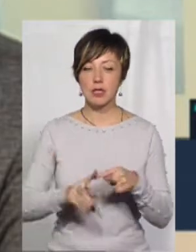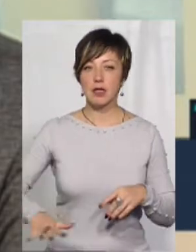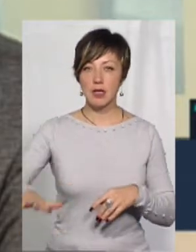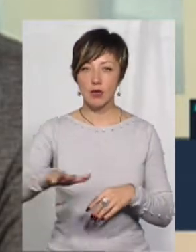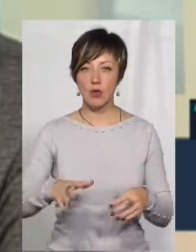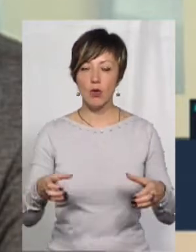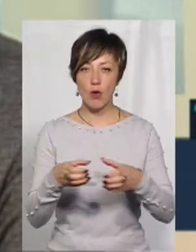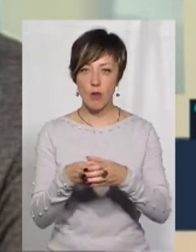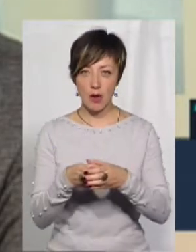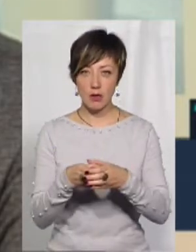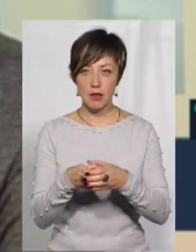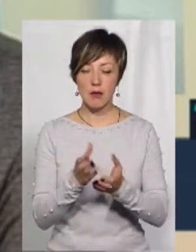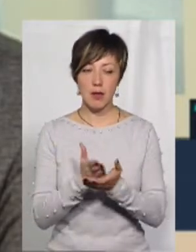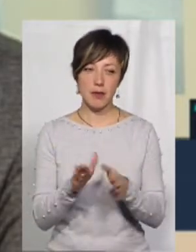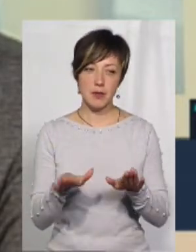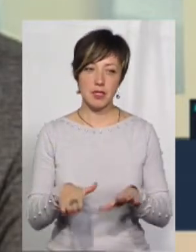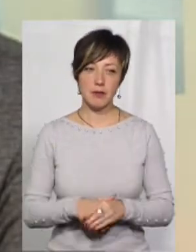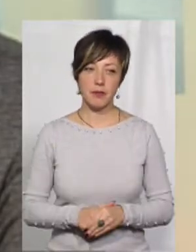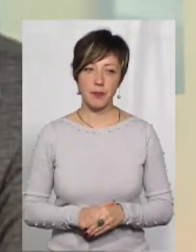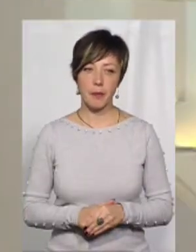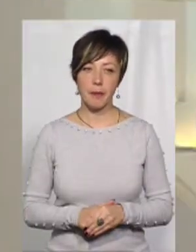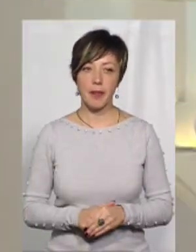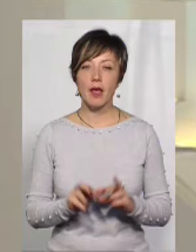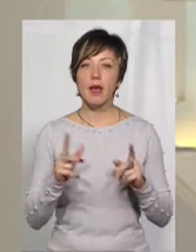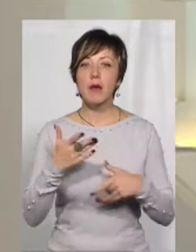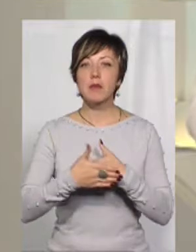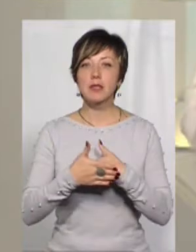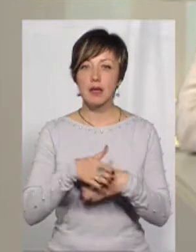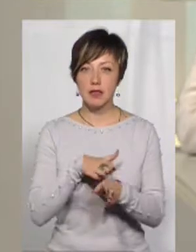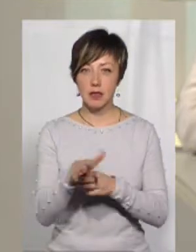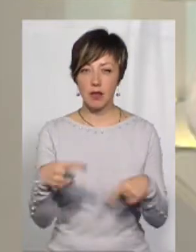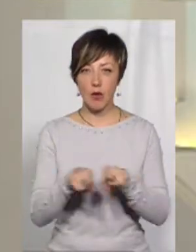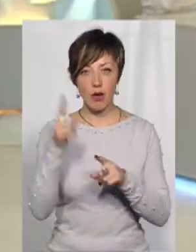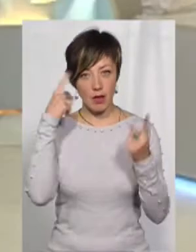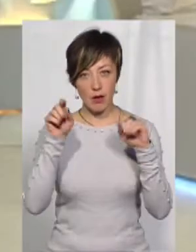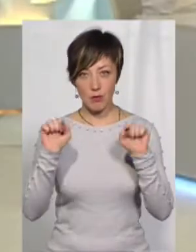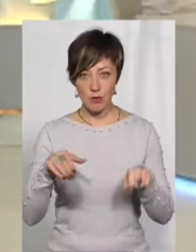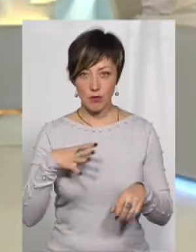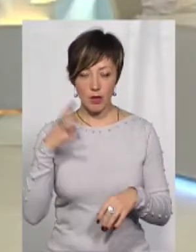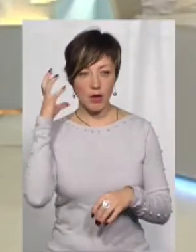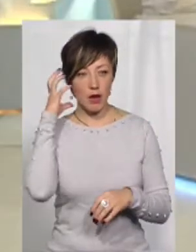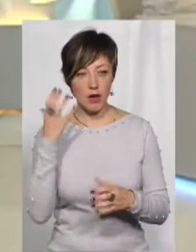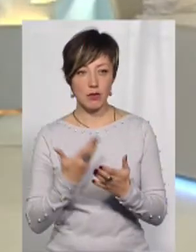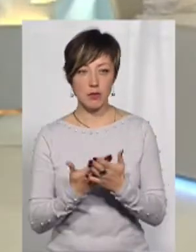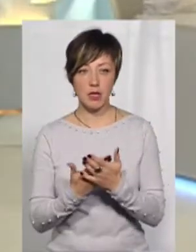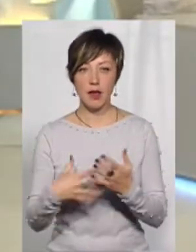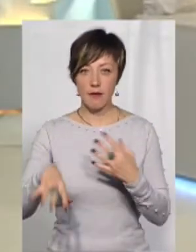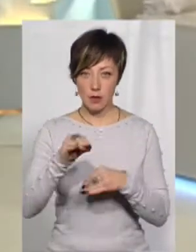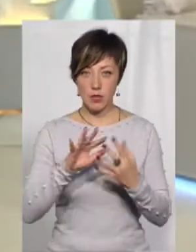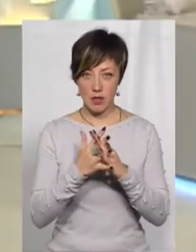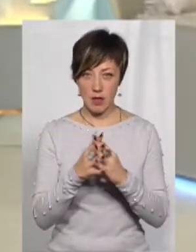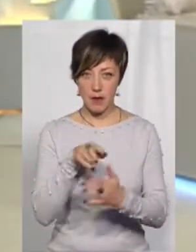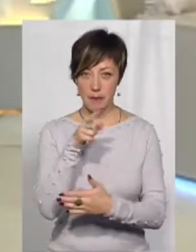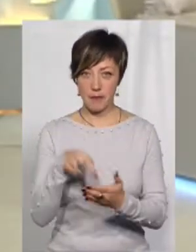територію всієї громади має місце. І наскільки вона близька реалізація такої ідеї? Це може бути радіо для всього села вже,